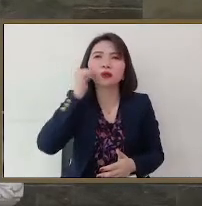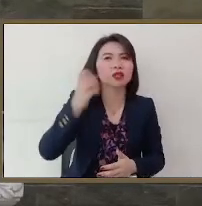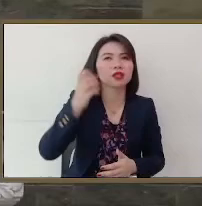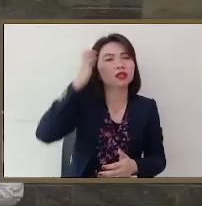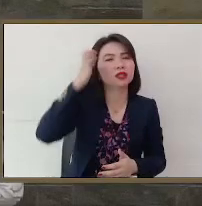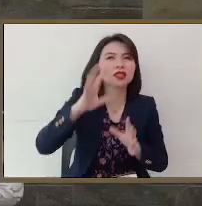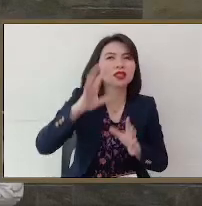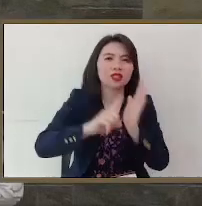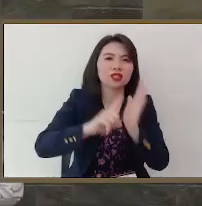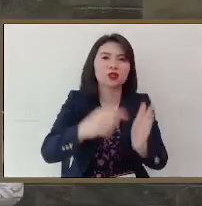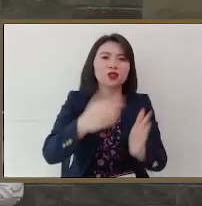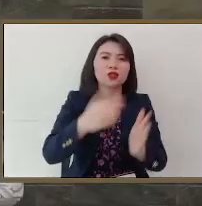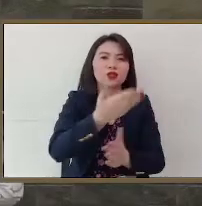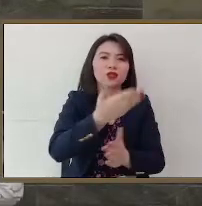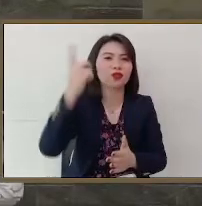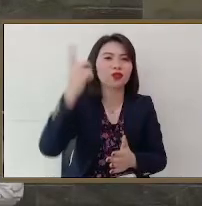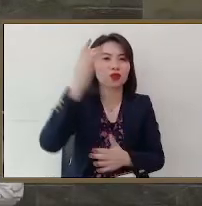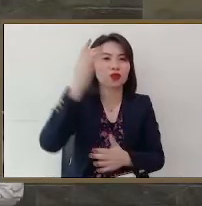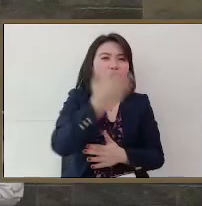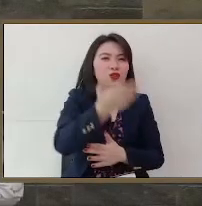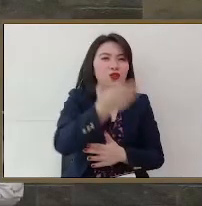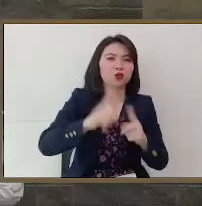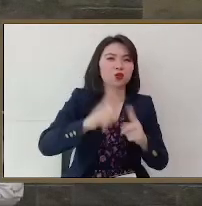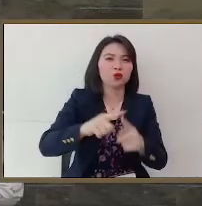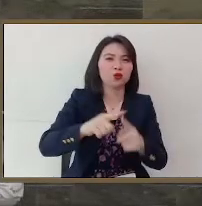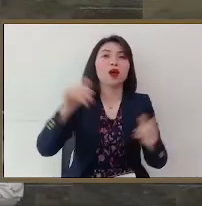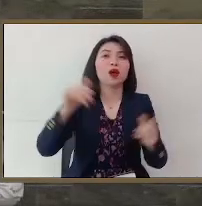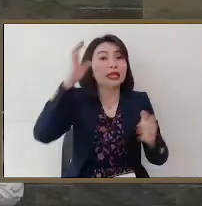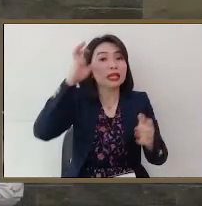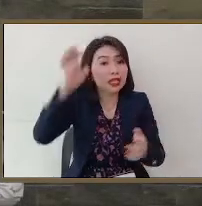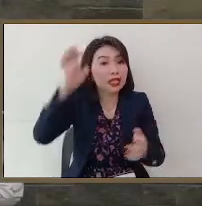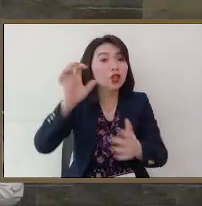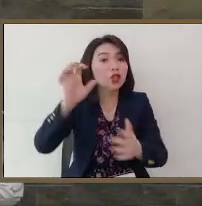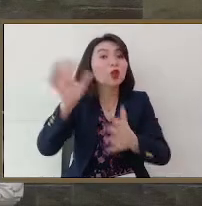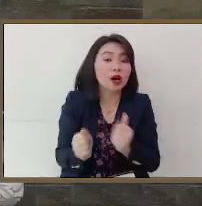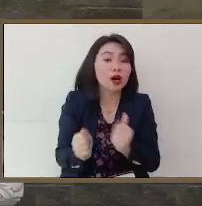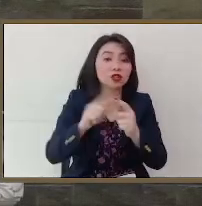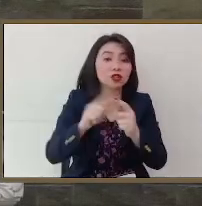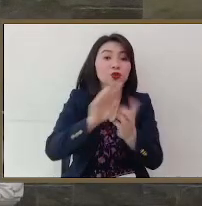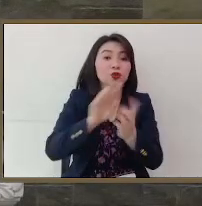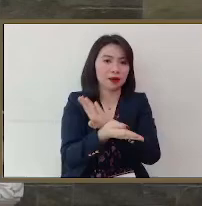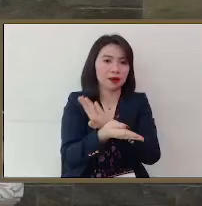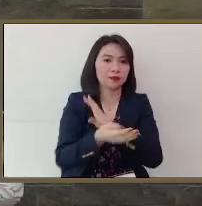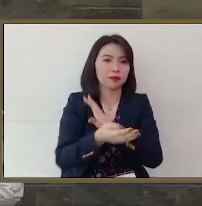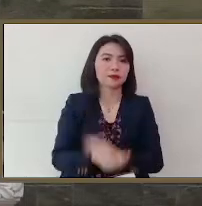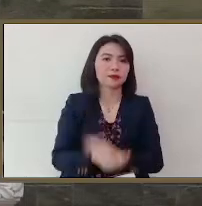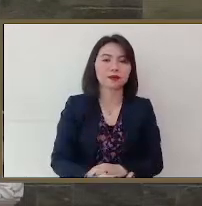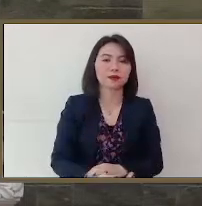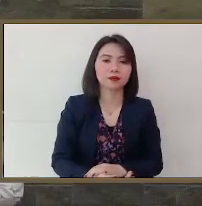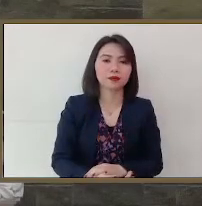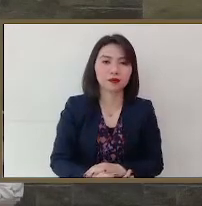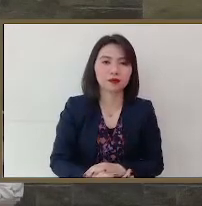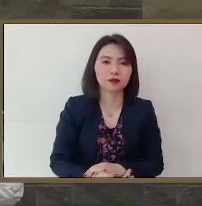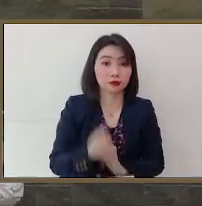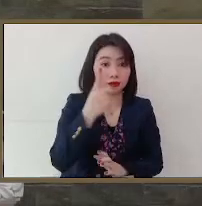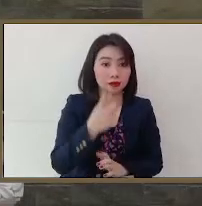ng Diablo para doon ka mapunta kung saan ipinakita sa iyo, kung ano pinakita sa iyo. That's it. Did you